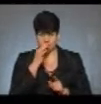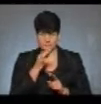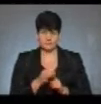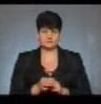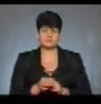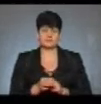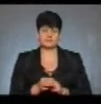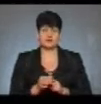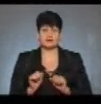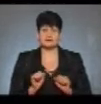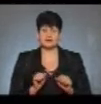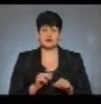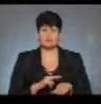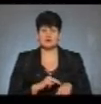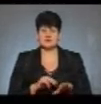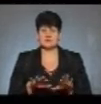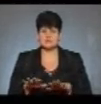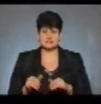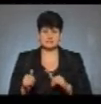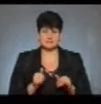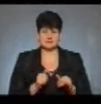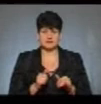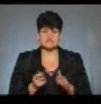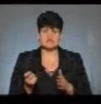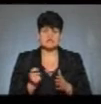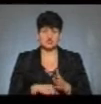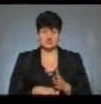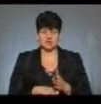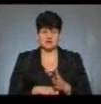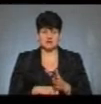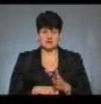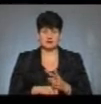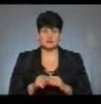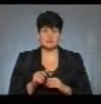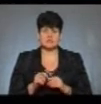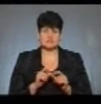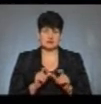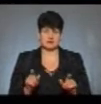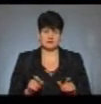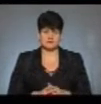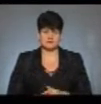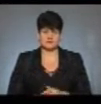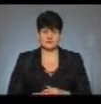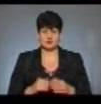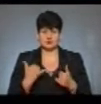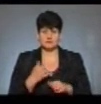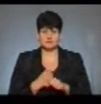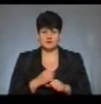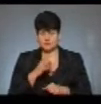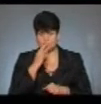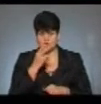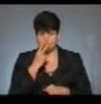відповідальність керівників поліції на містах забезпечив зачинення відповідних закладів. Сьогоднішнє працювання вночі